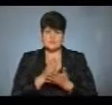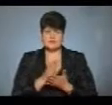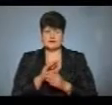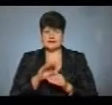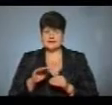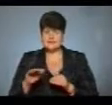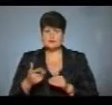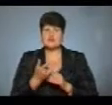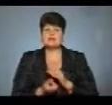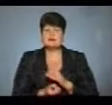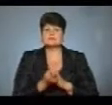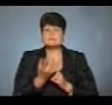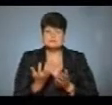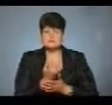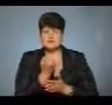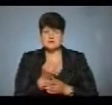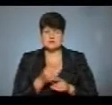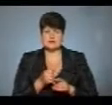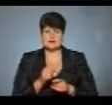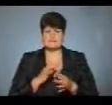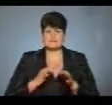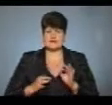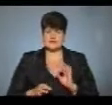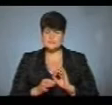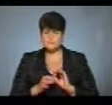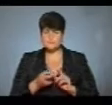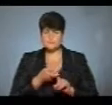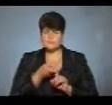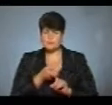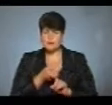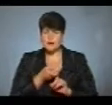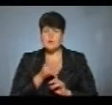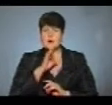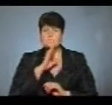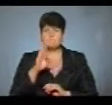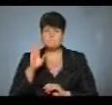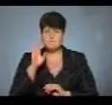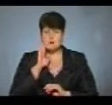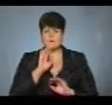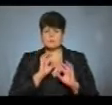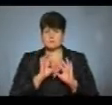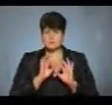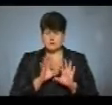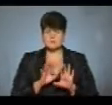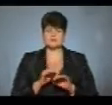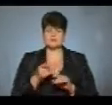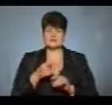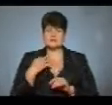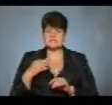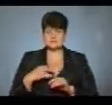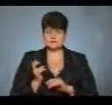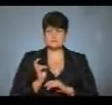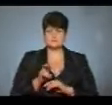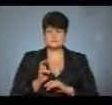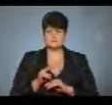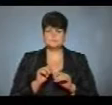у яких виявили гостру кишкову інфекцію. Мама трирічного Богдана Олена Мокра розповідає, її син відвідував